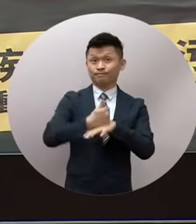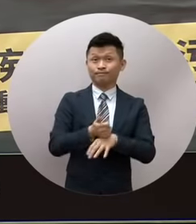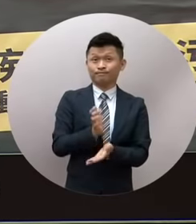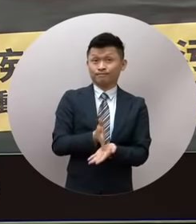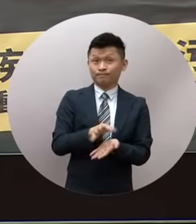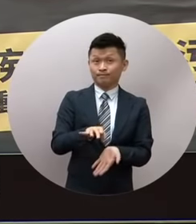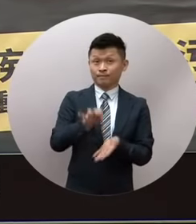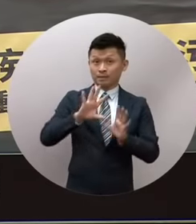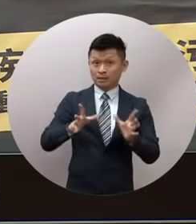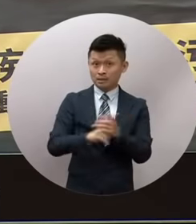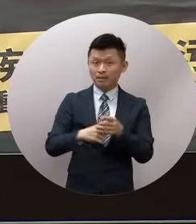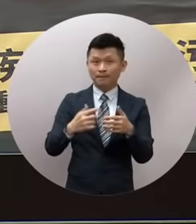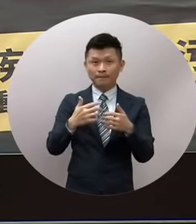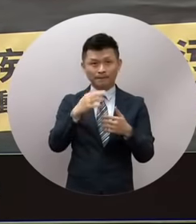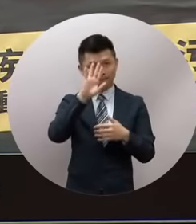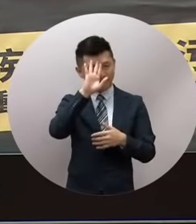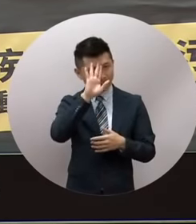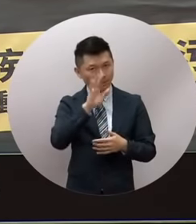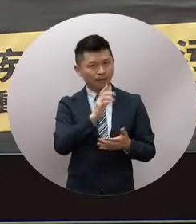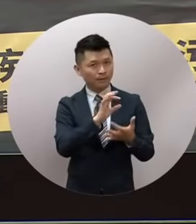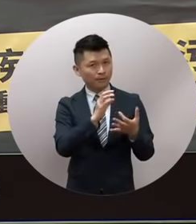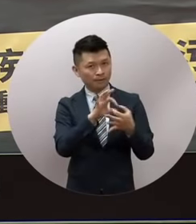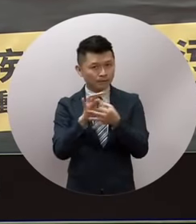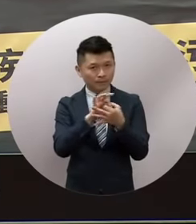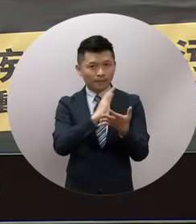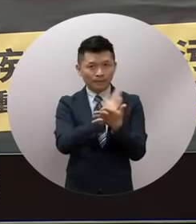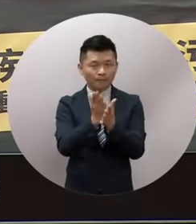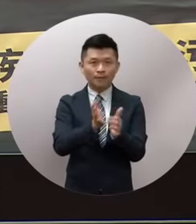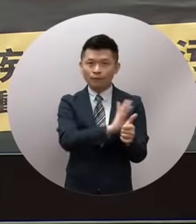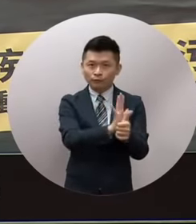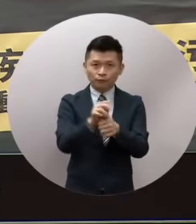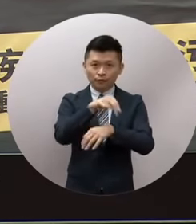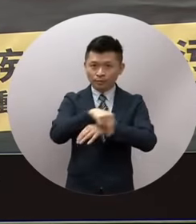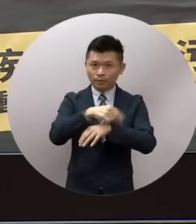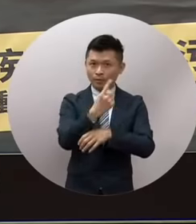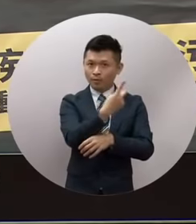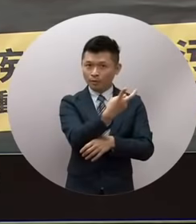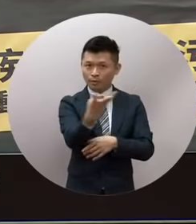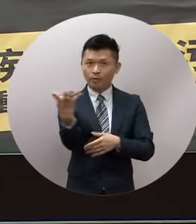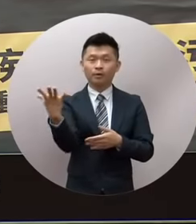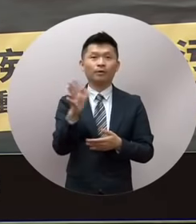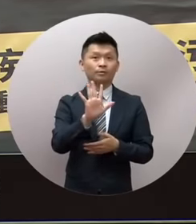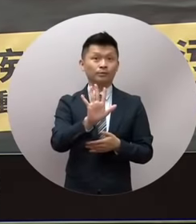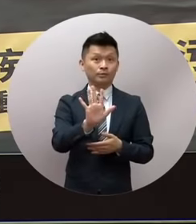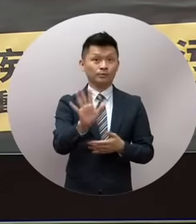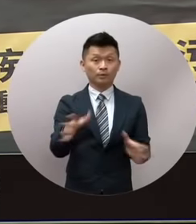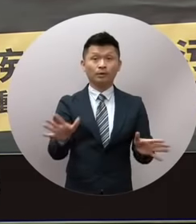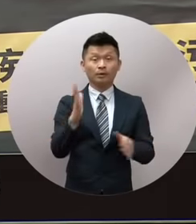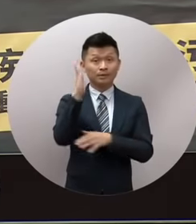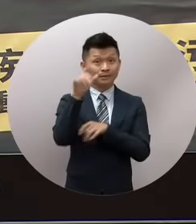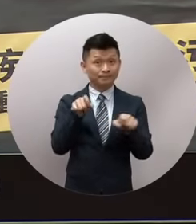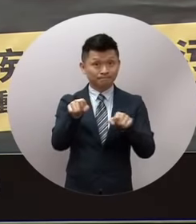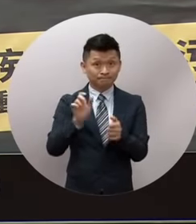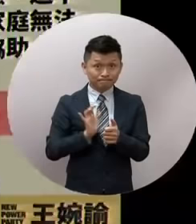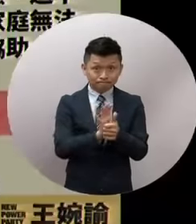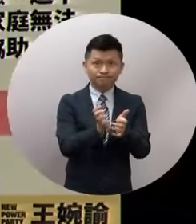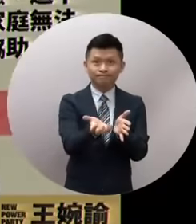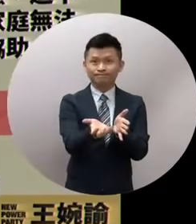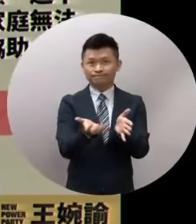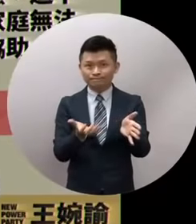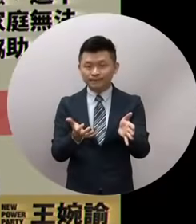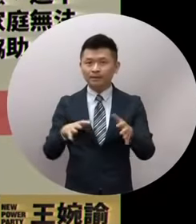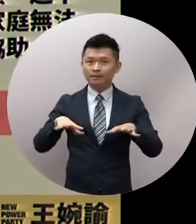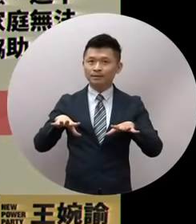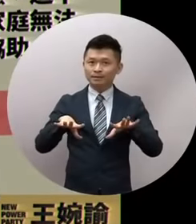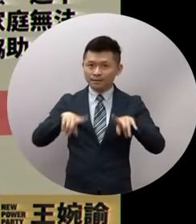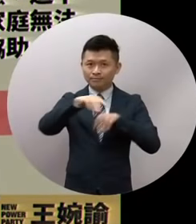精神卫生方面提出很多的很多未来想做的部分。然后我们很希望的是说，在这些政策推动开始，我们是不是能试着从理解